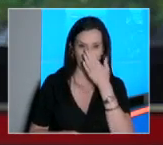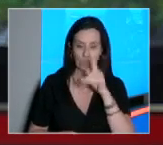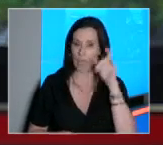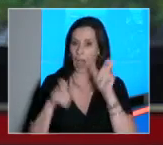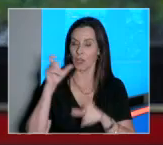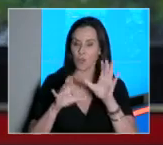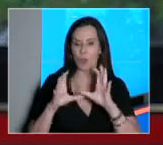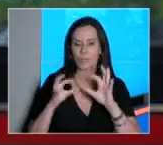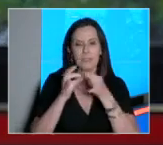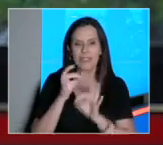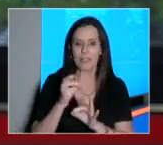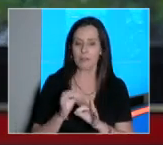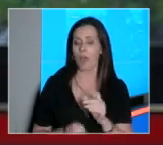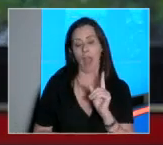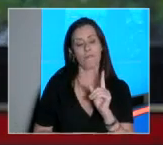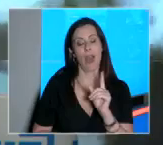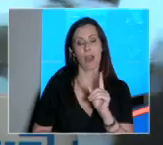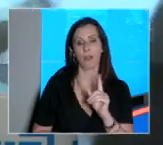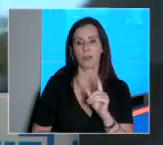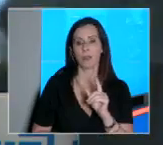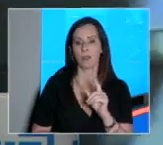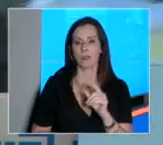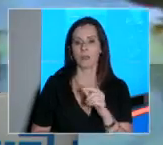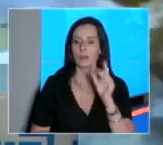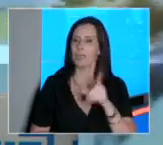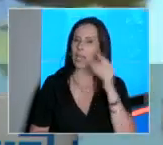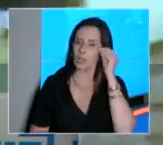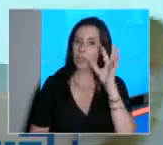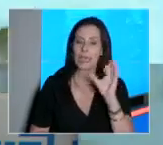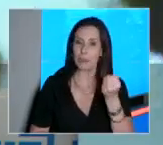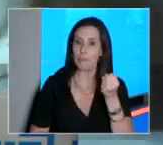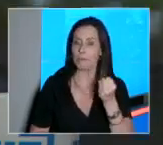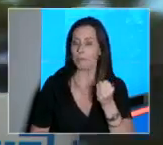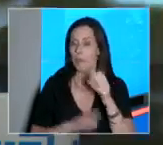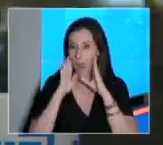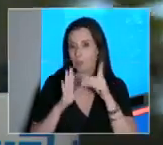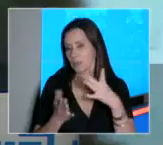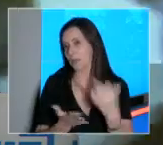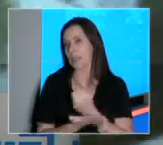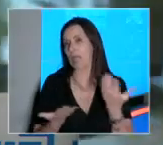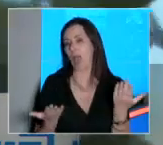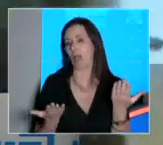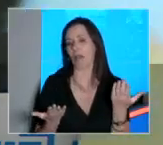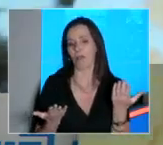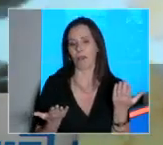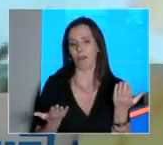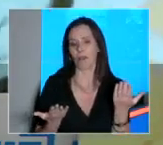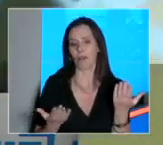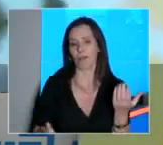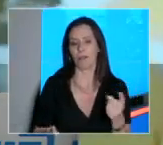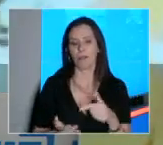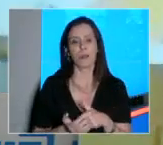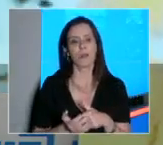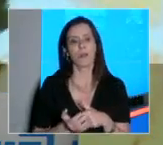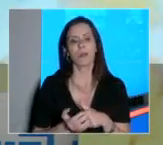מאוד מוגדר. כן, אבל תזכור, העניין הוא הפונקציונלי. אם קונים את זה, סימן שזה מצליח. אה, בסדר.